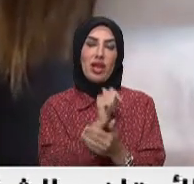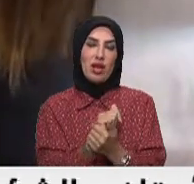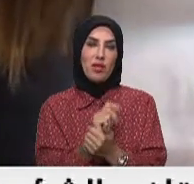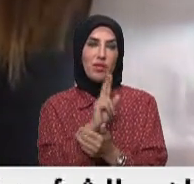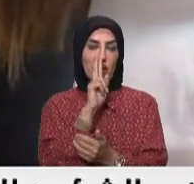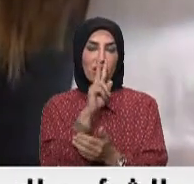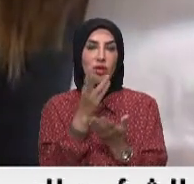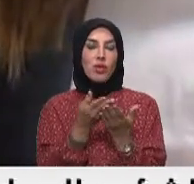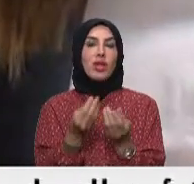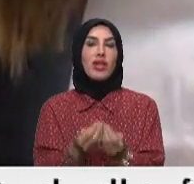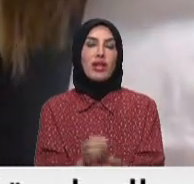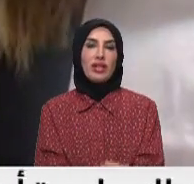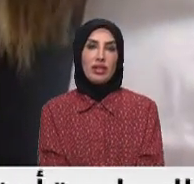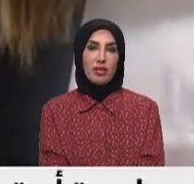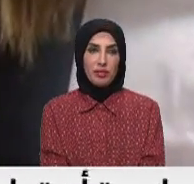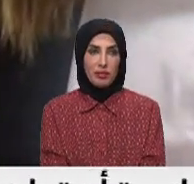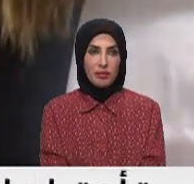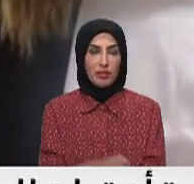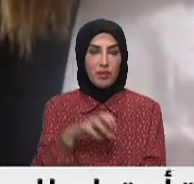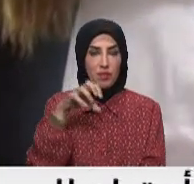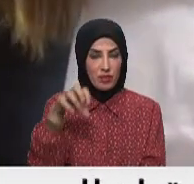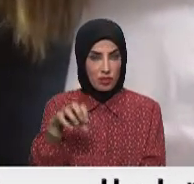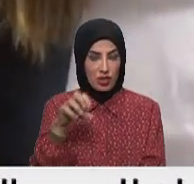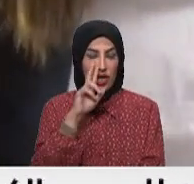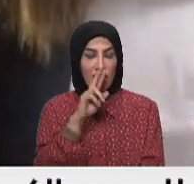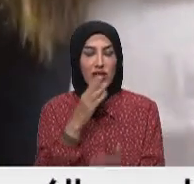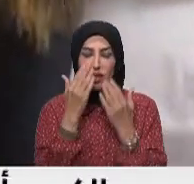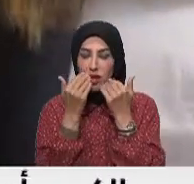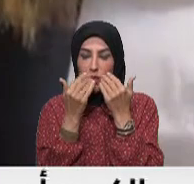الدولة اللبنانية